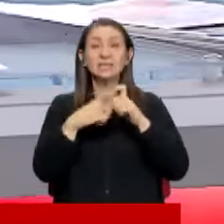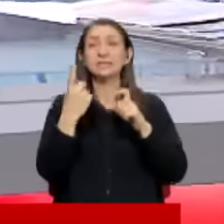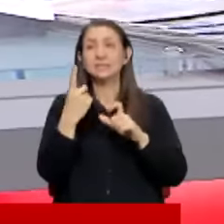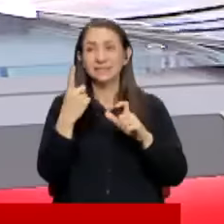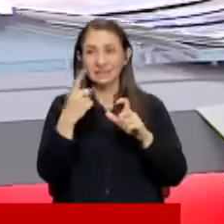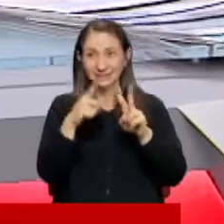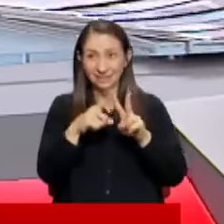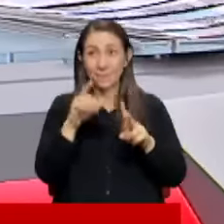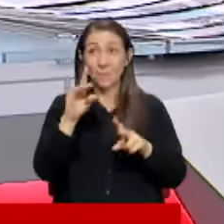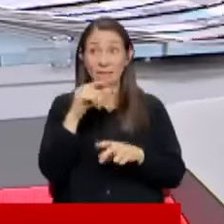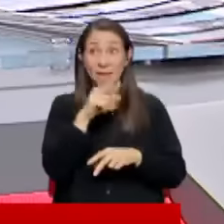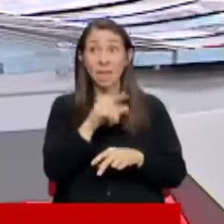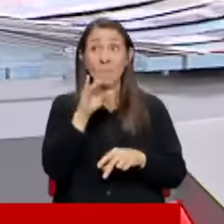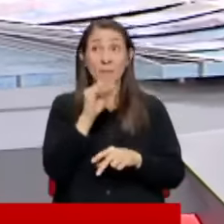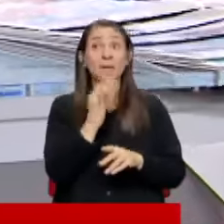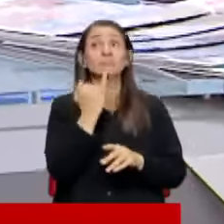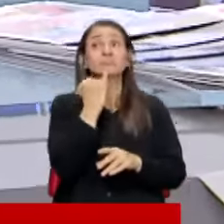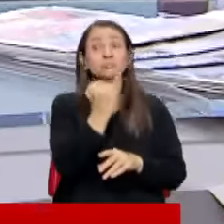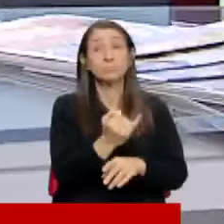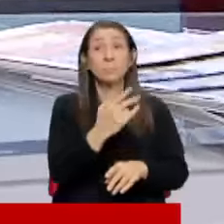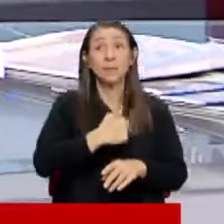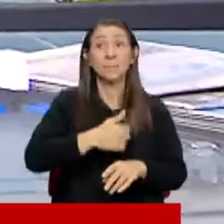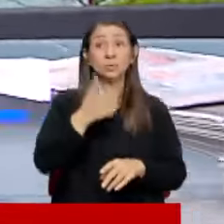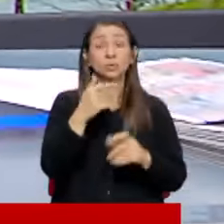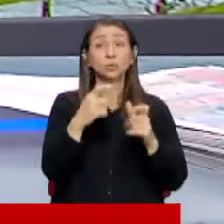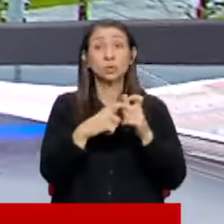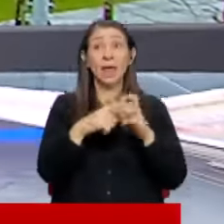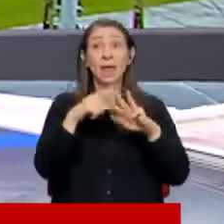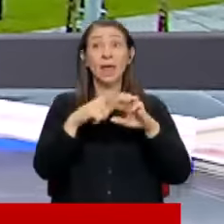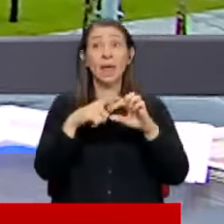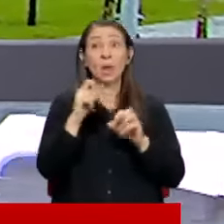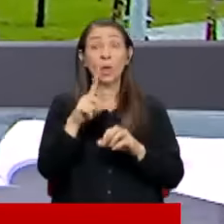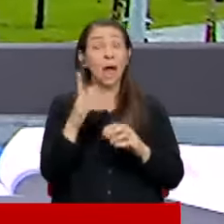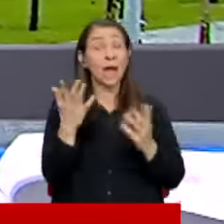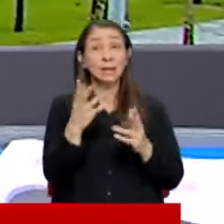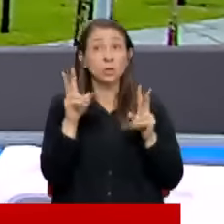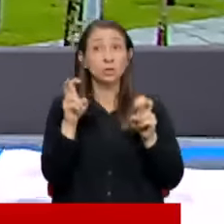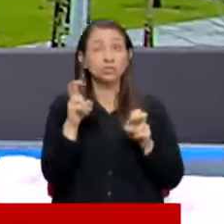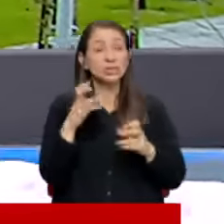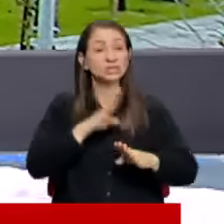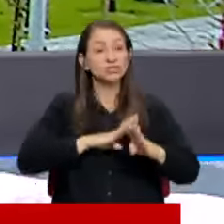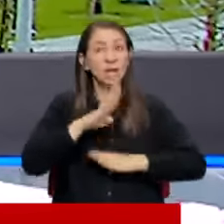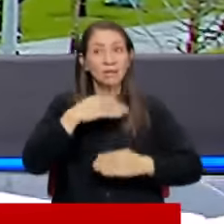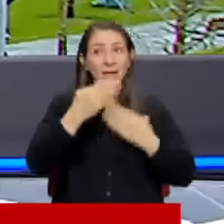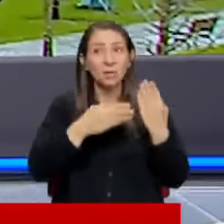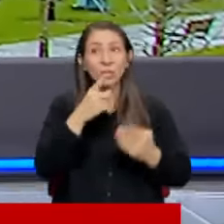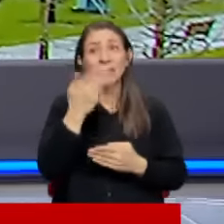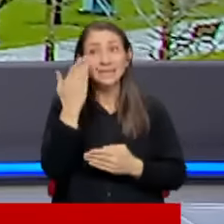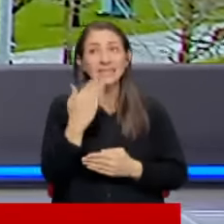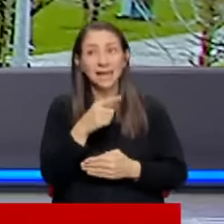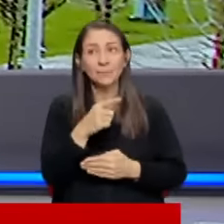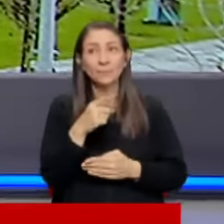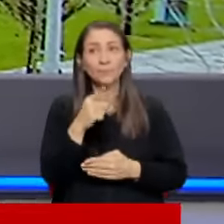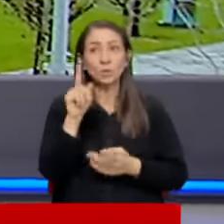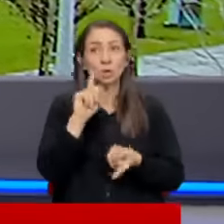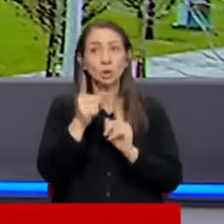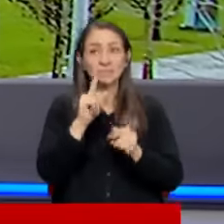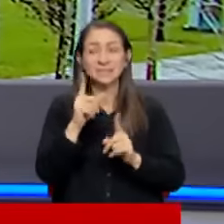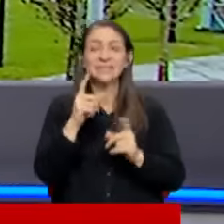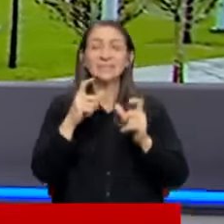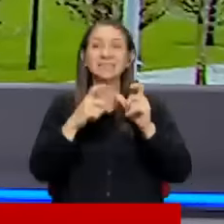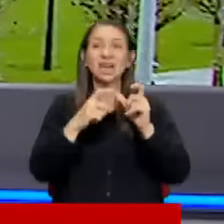başkanı MHP'li ve MHP'li belediye başkanı Gürsel Erol'a hangi konuda dert yandı? Bir onu izleyelim. Yönetmenimizden